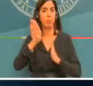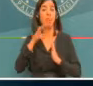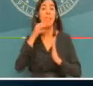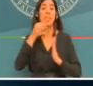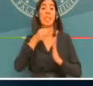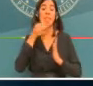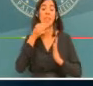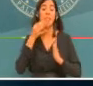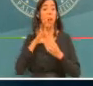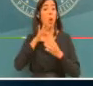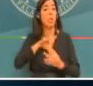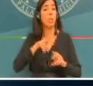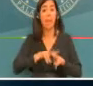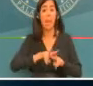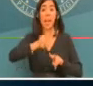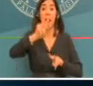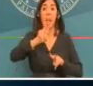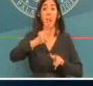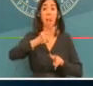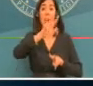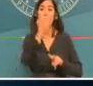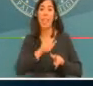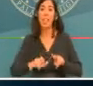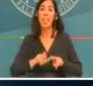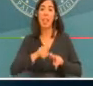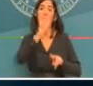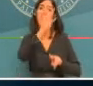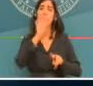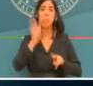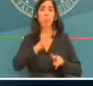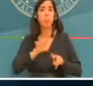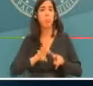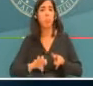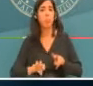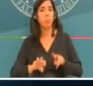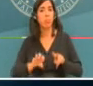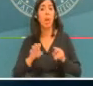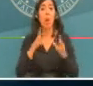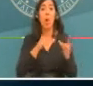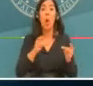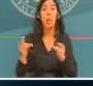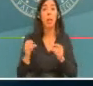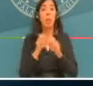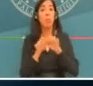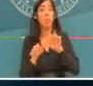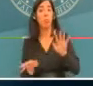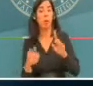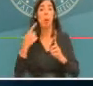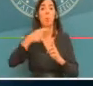che ne consegue sul sistema sanitario nazionale hanno ormai raggiunto livelli preoccupanti